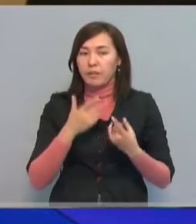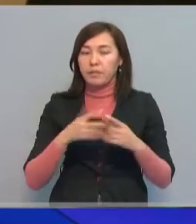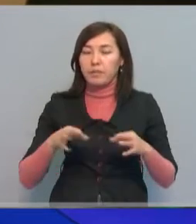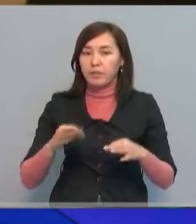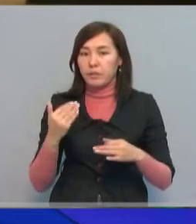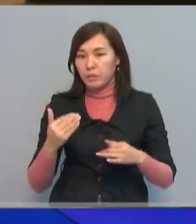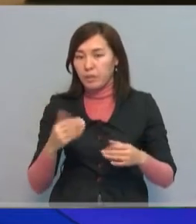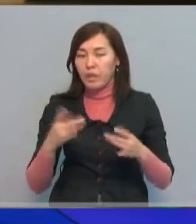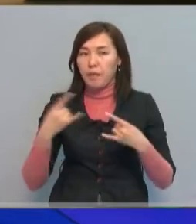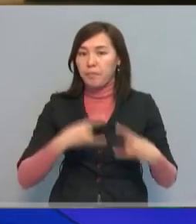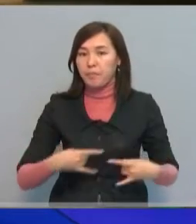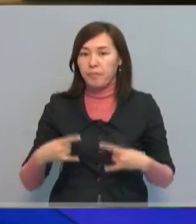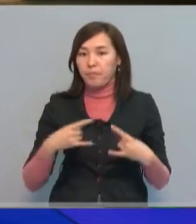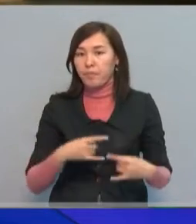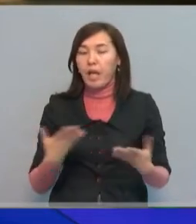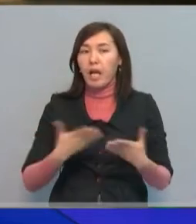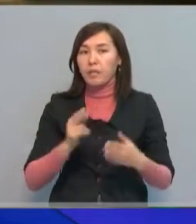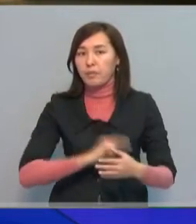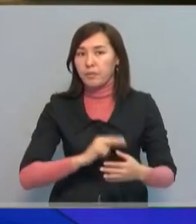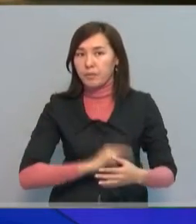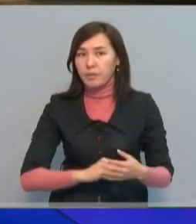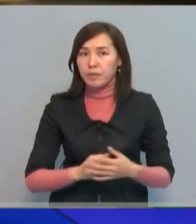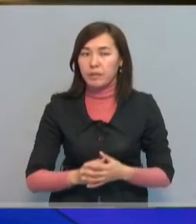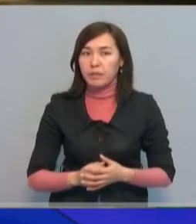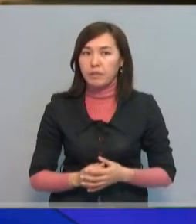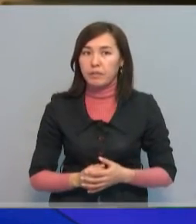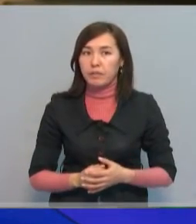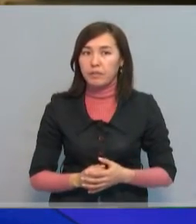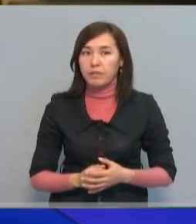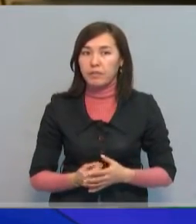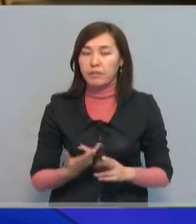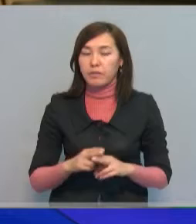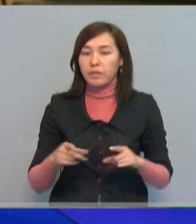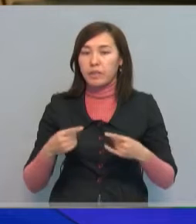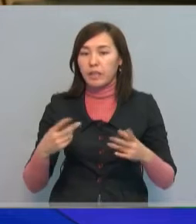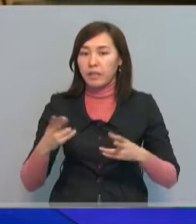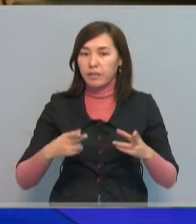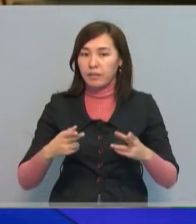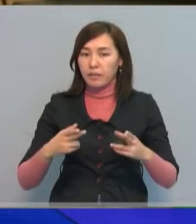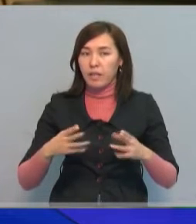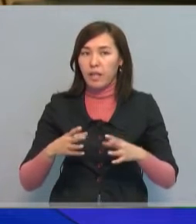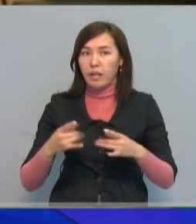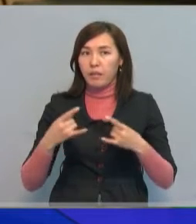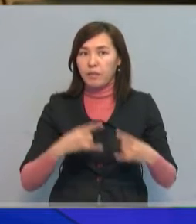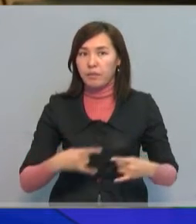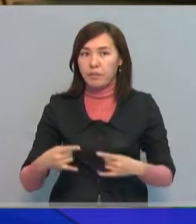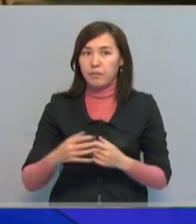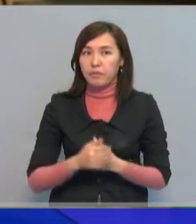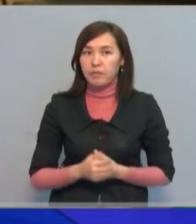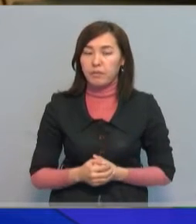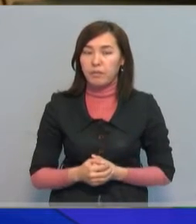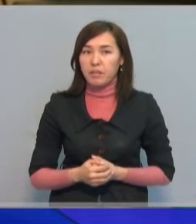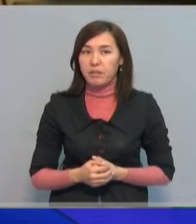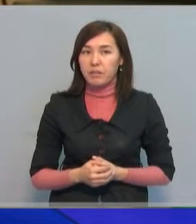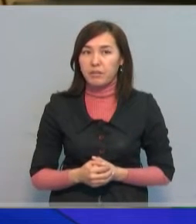машины, на них продиагностировать, как они работают, провести некоторые операции диагностические, и чтобы ребята могли